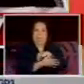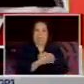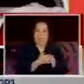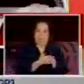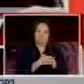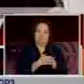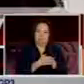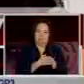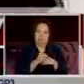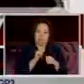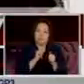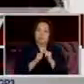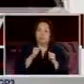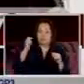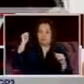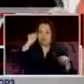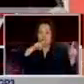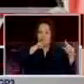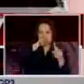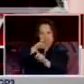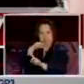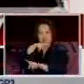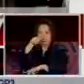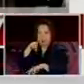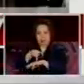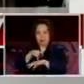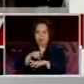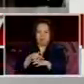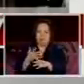na yan, walang matinong lalabas dyan. Walang matinong ibubunga yan.